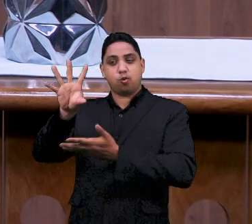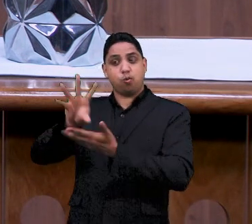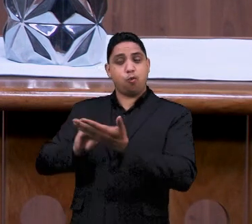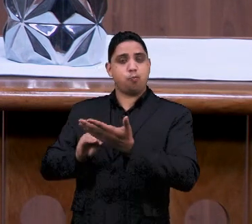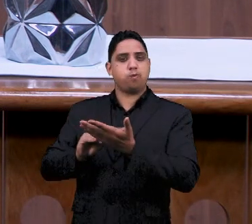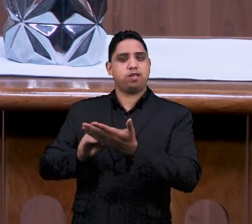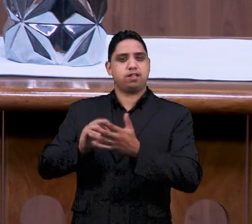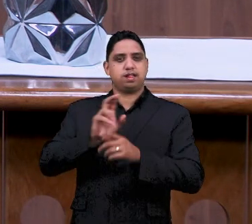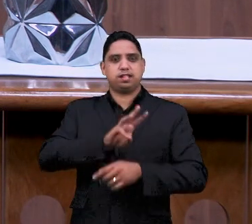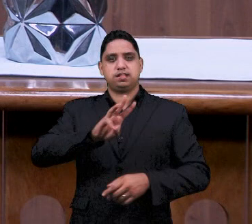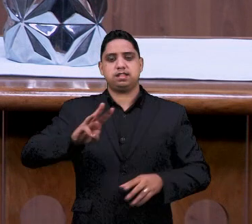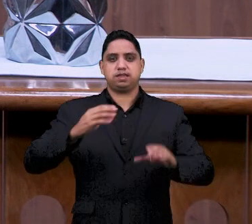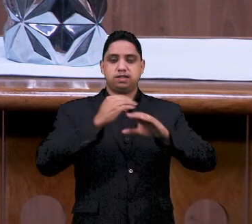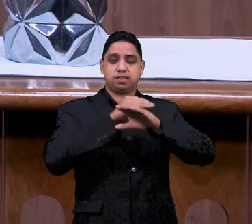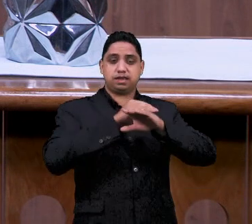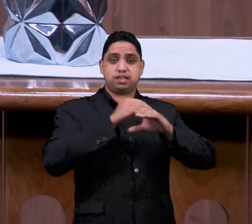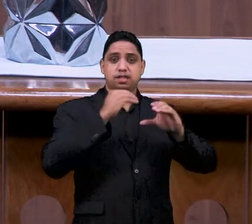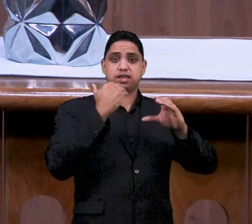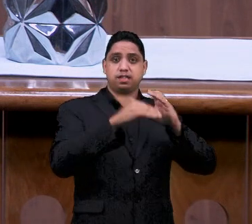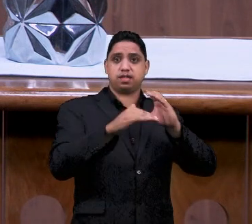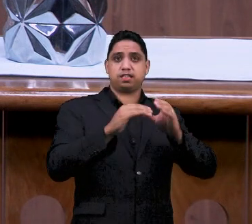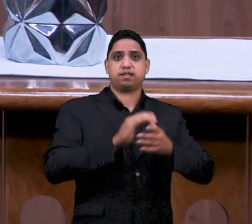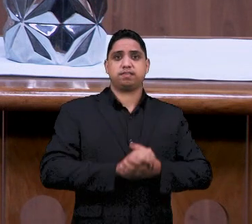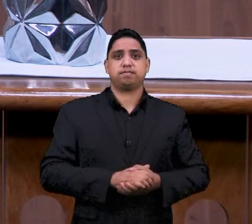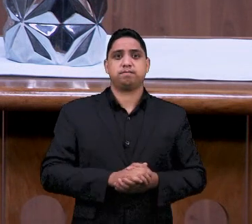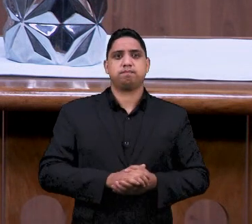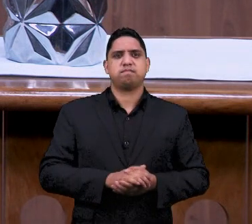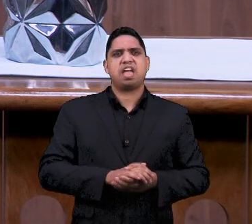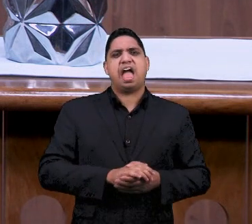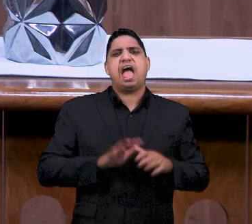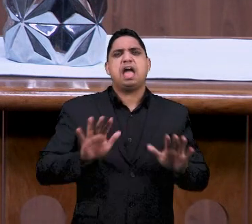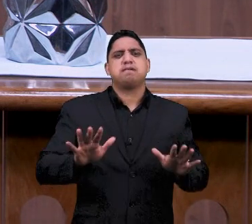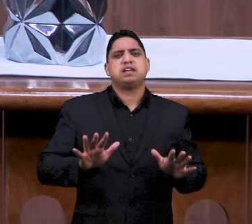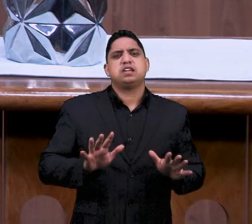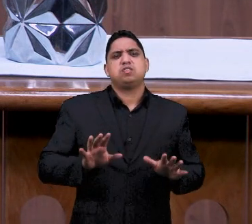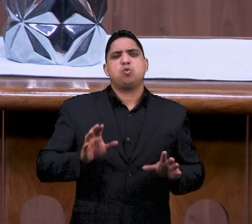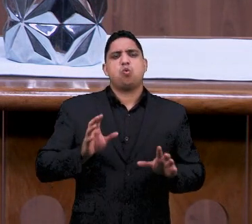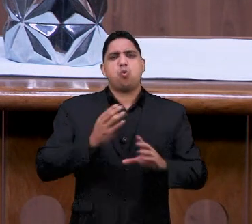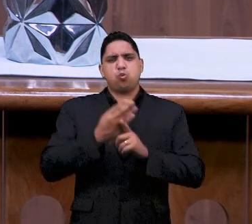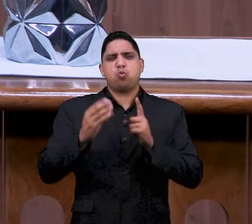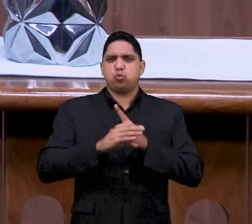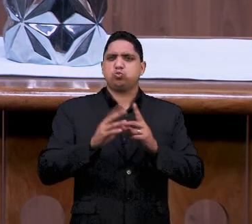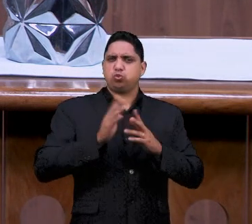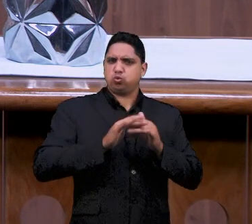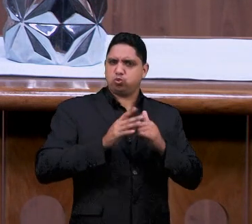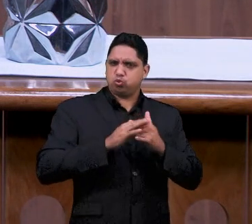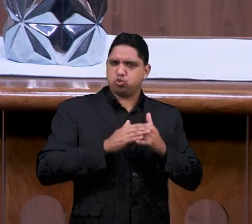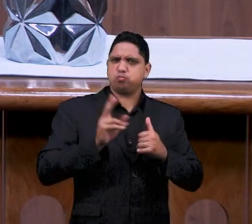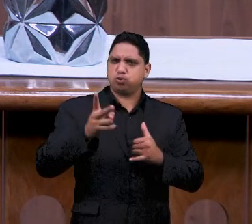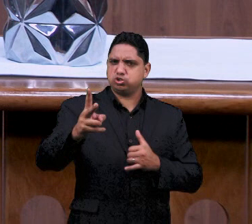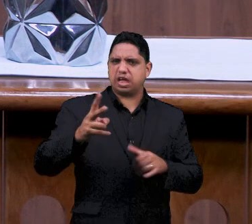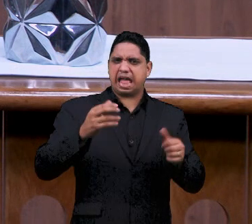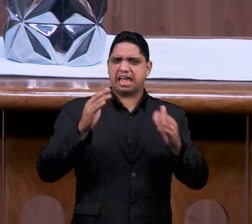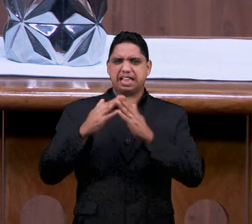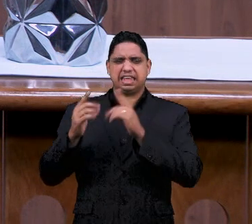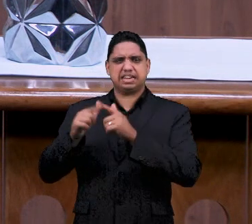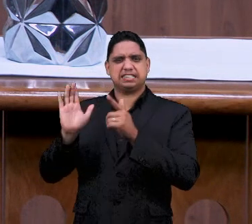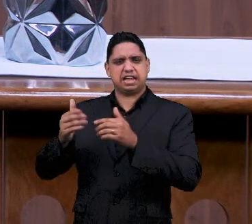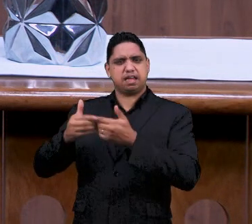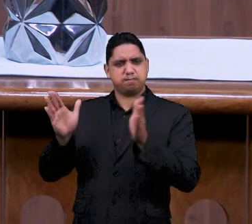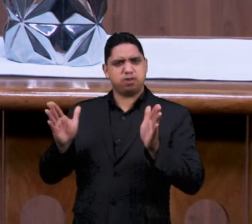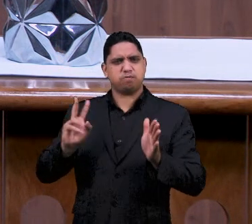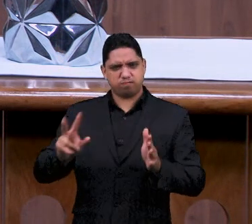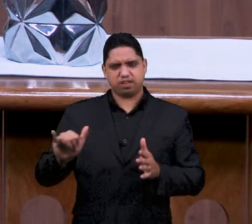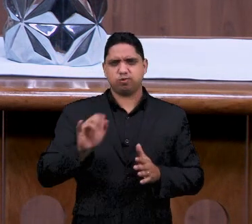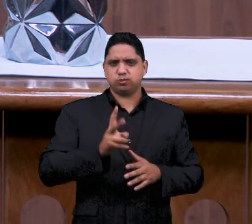Amen. Il y aura le culte transmis par YouTube, oui. Il va continuer à transmettre, les églises vont ouvrir, va continuer à transmettre